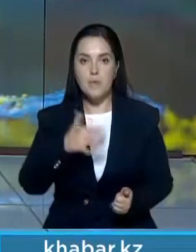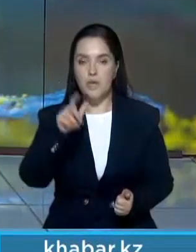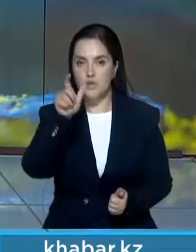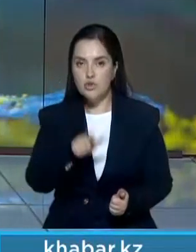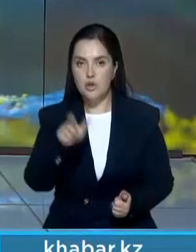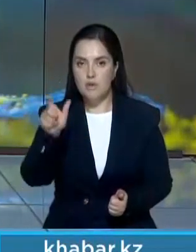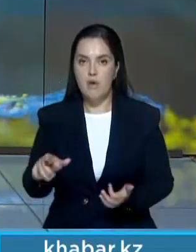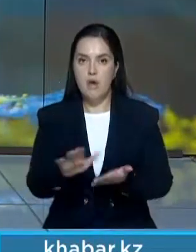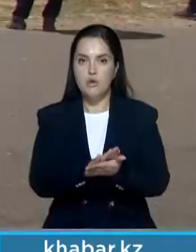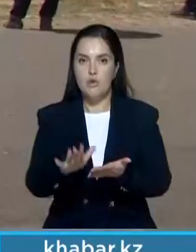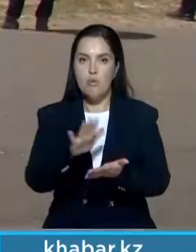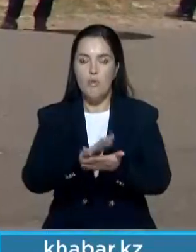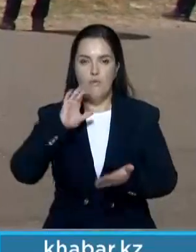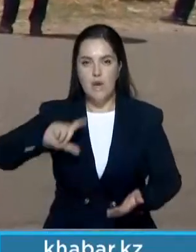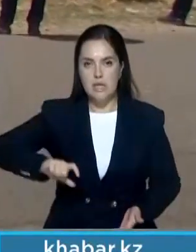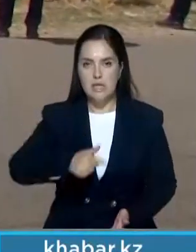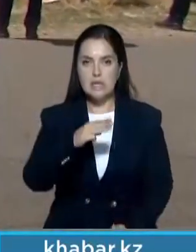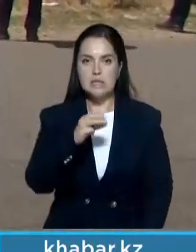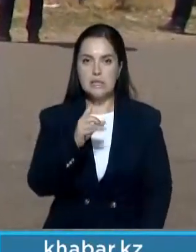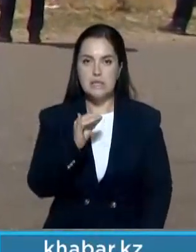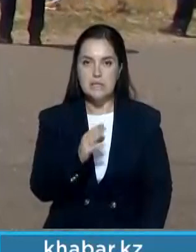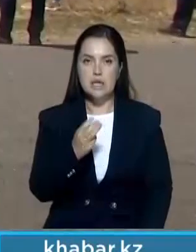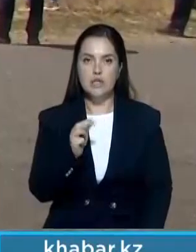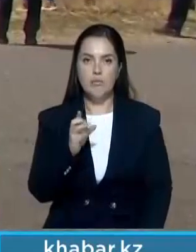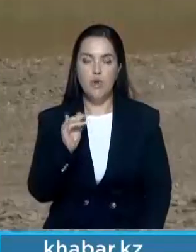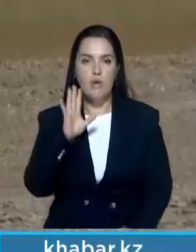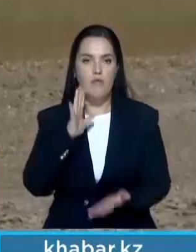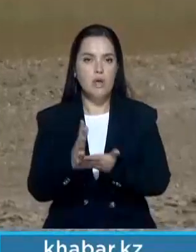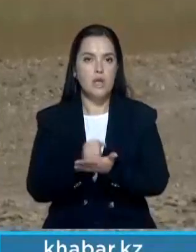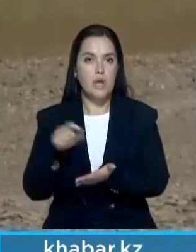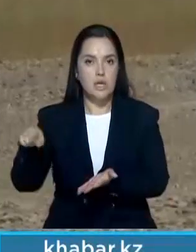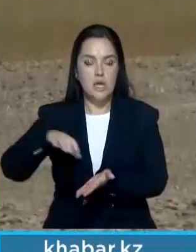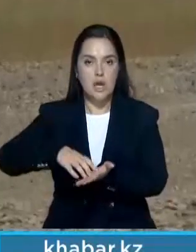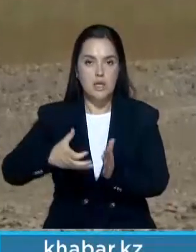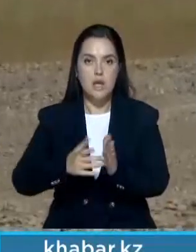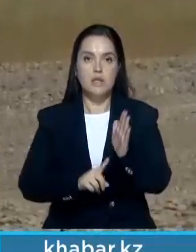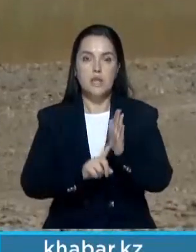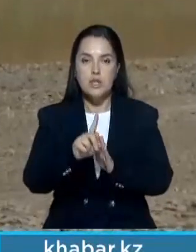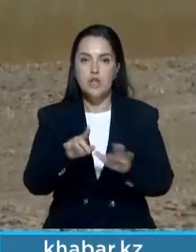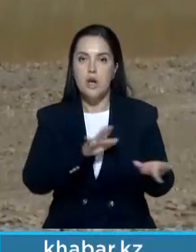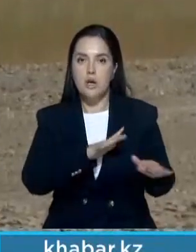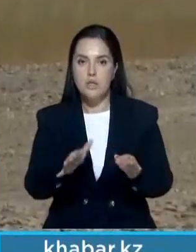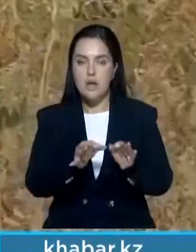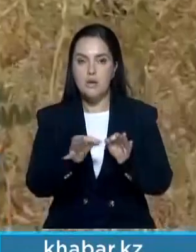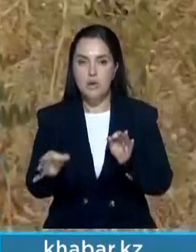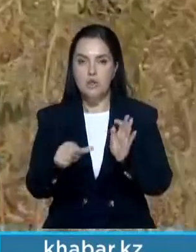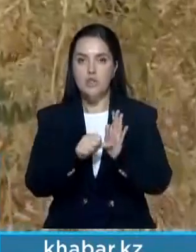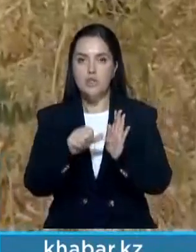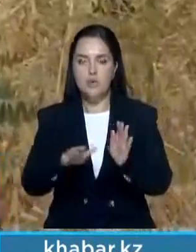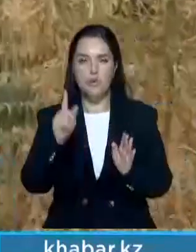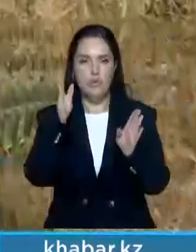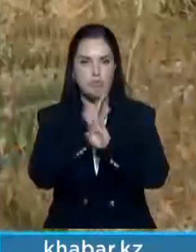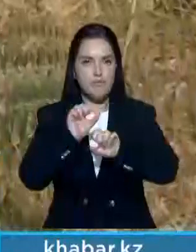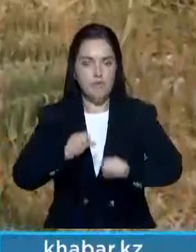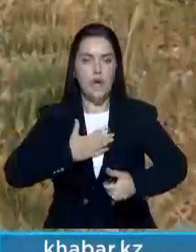очистили от мусора набережную тиры сащ Булак ского водохранилища Ну а всего с начала акции в районе 6.000 экоактивистов